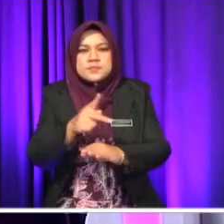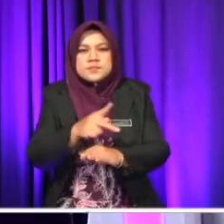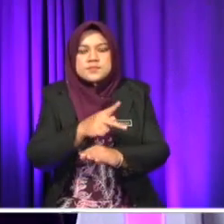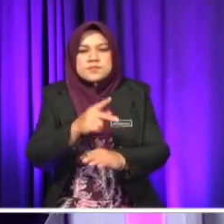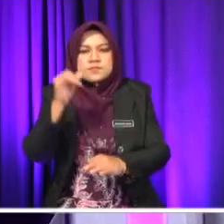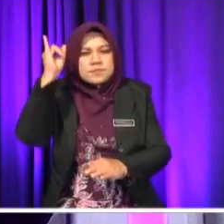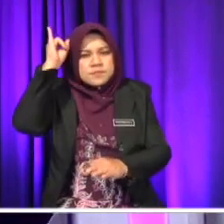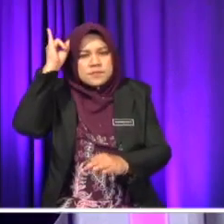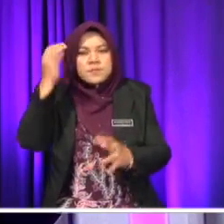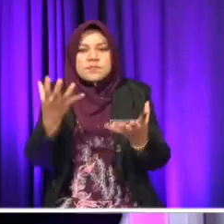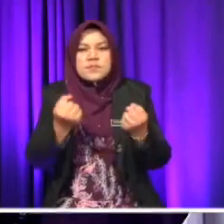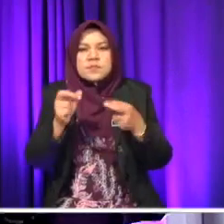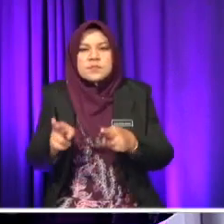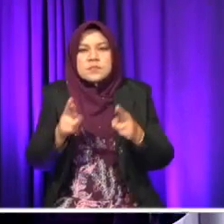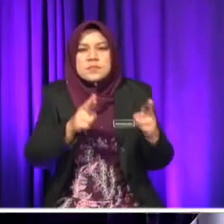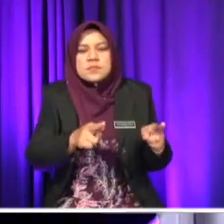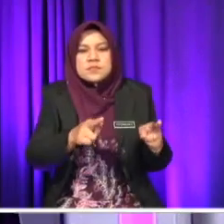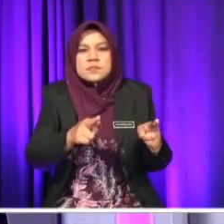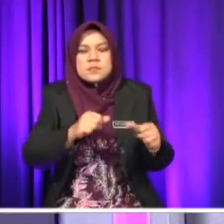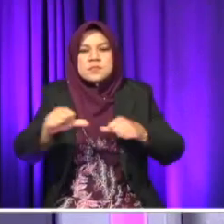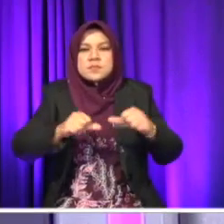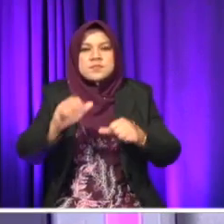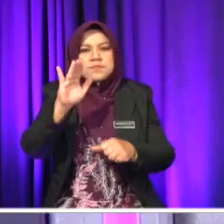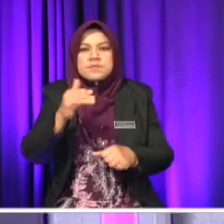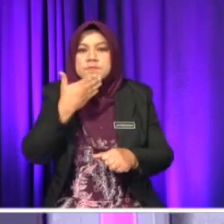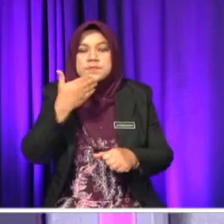rancang satu aktivitas yang cukup menarik